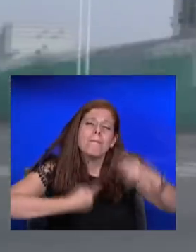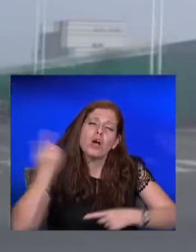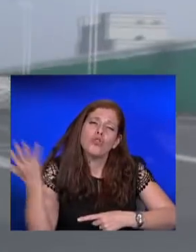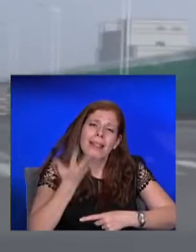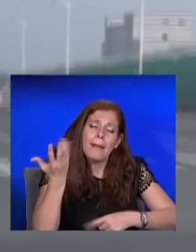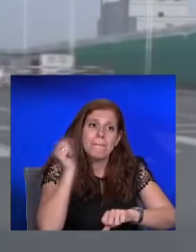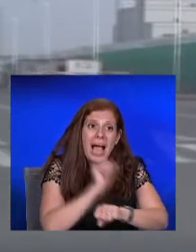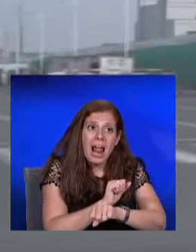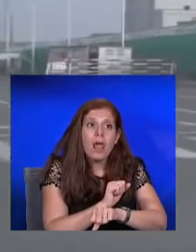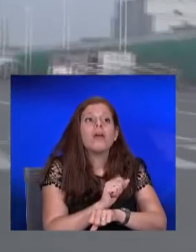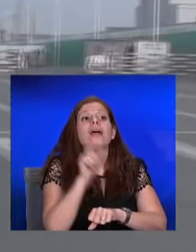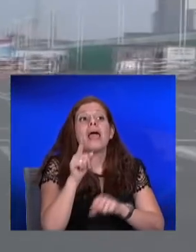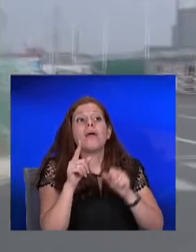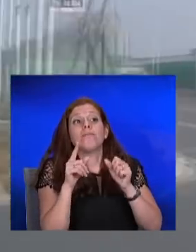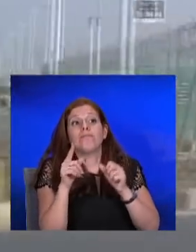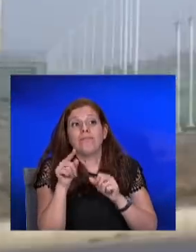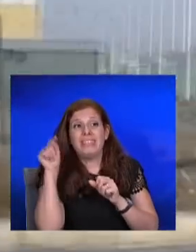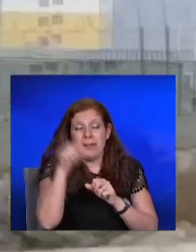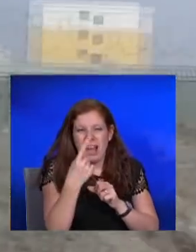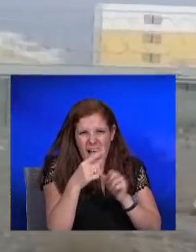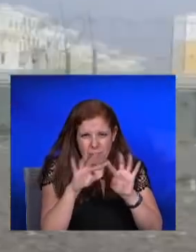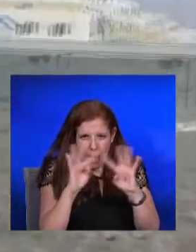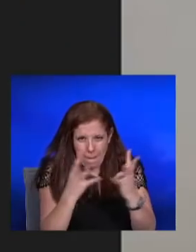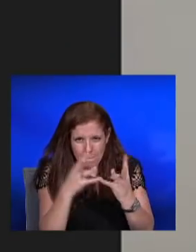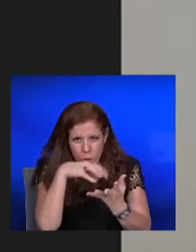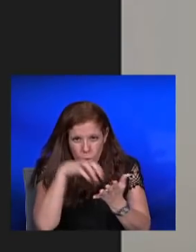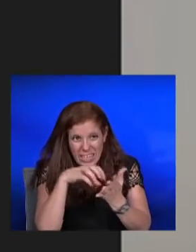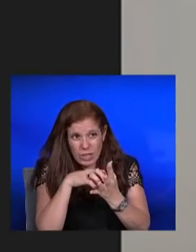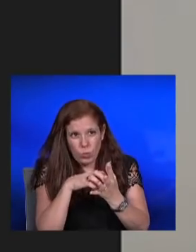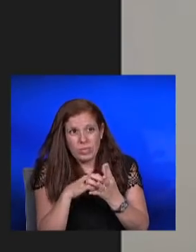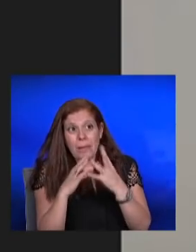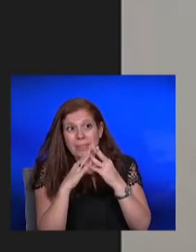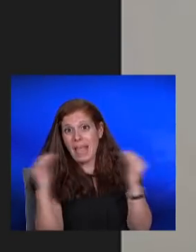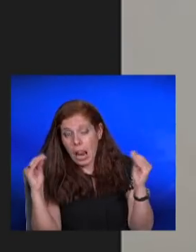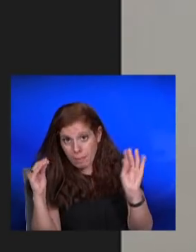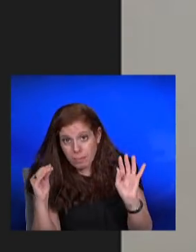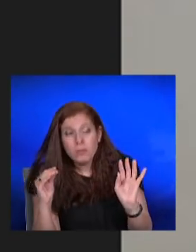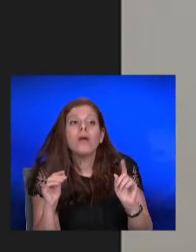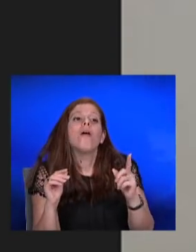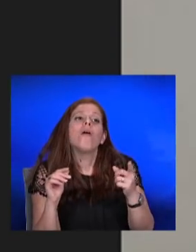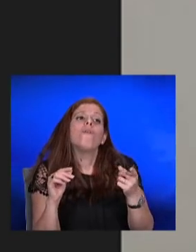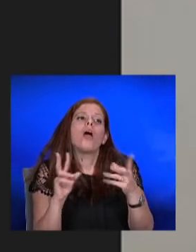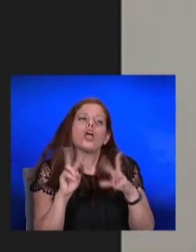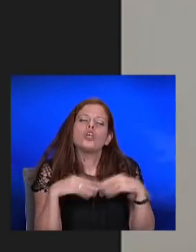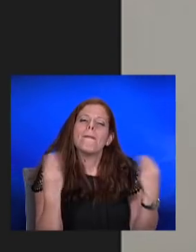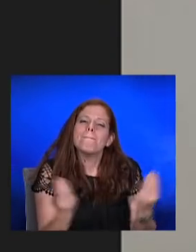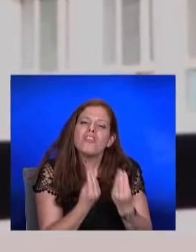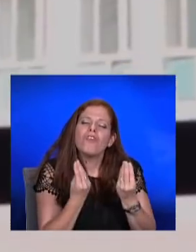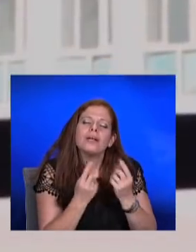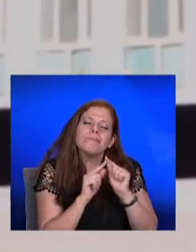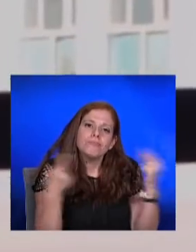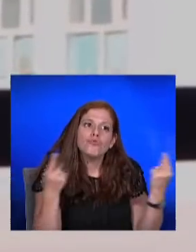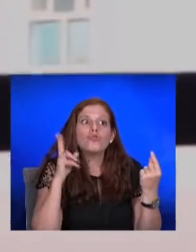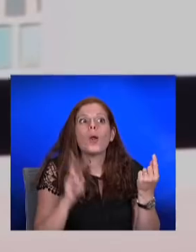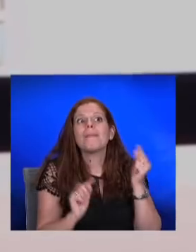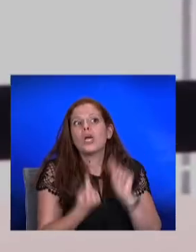into one of the concentration camps, as we've called it. And there's many various things that can happen where it can